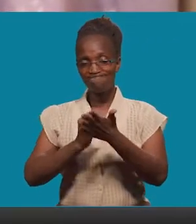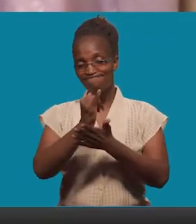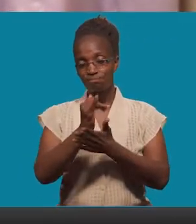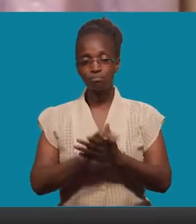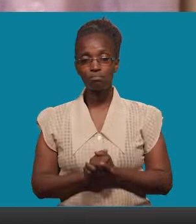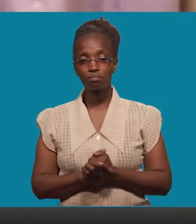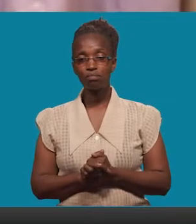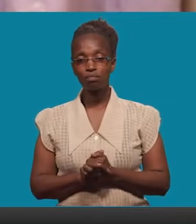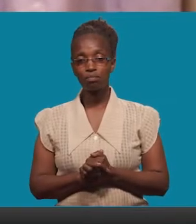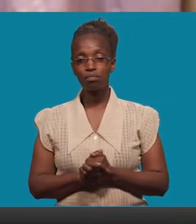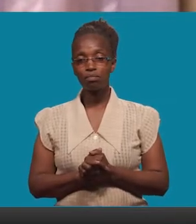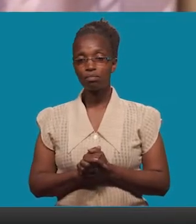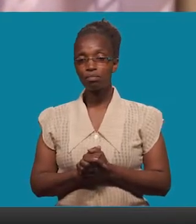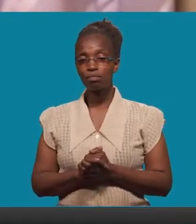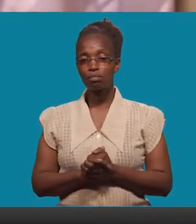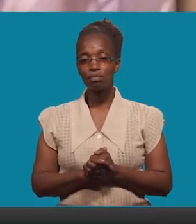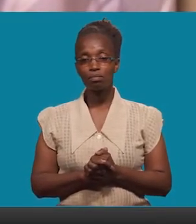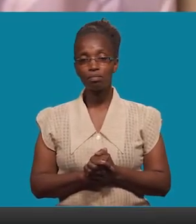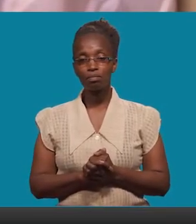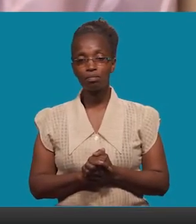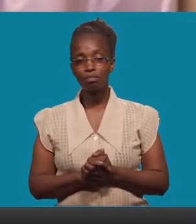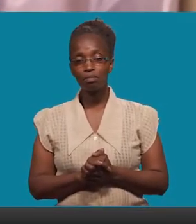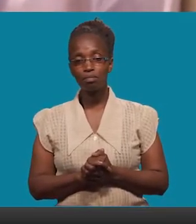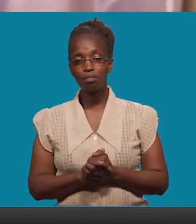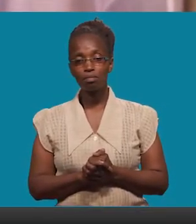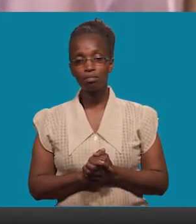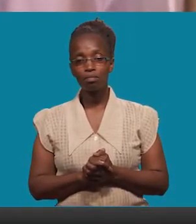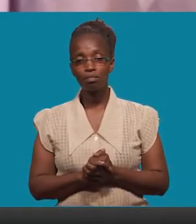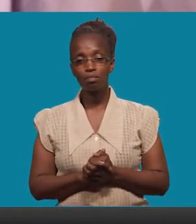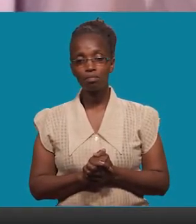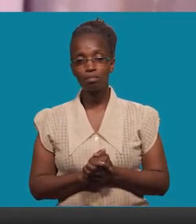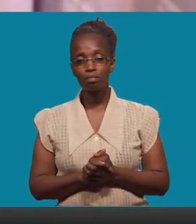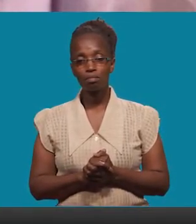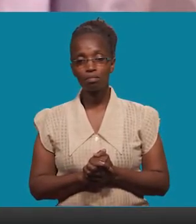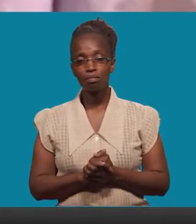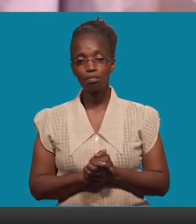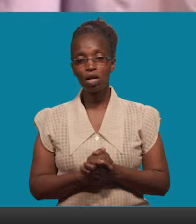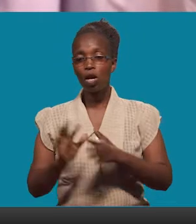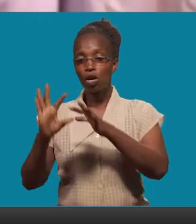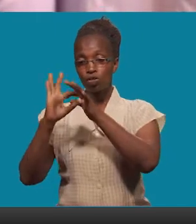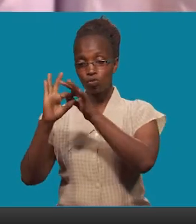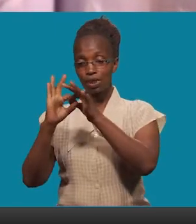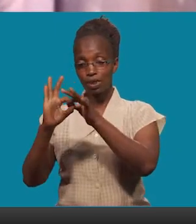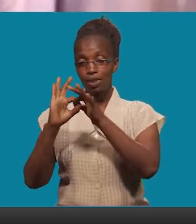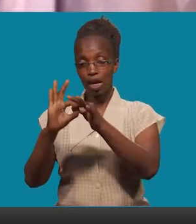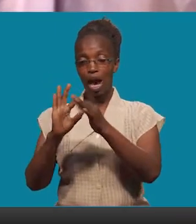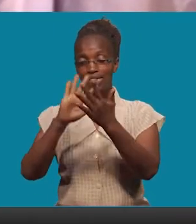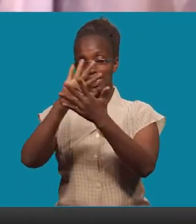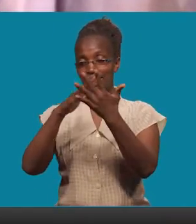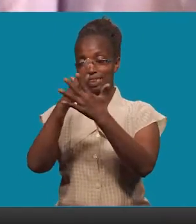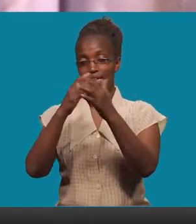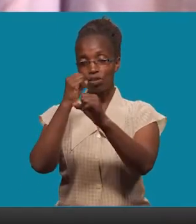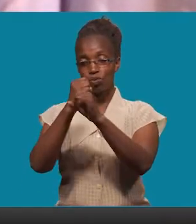you are changed. You are transformed. Yeah? Unity and the network.